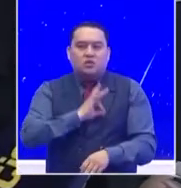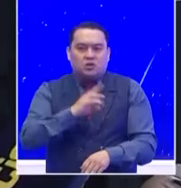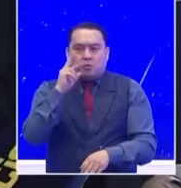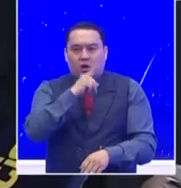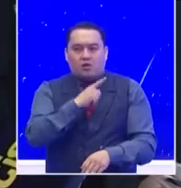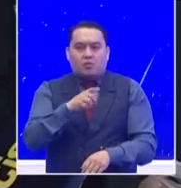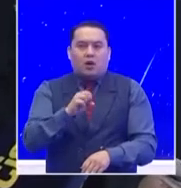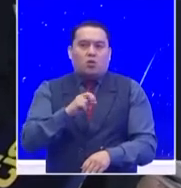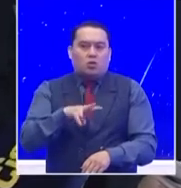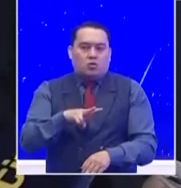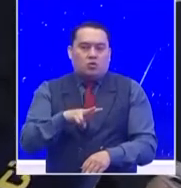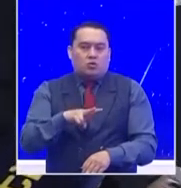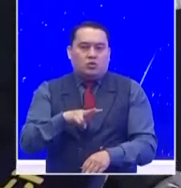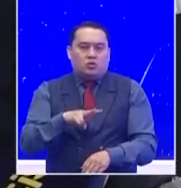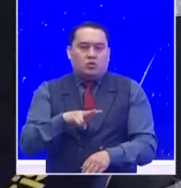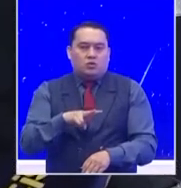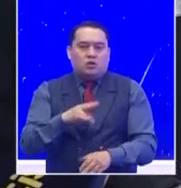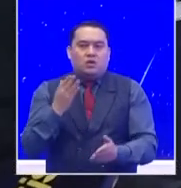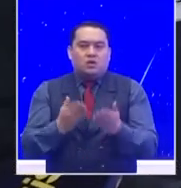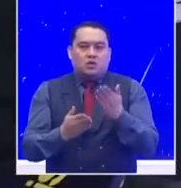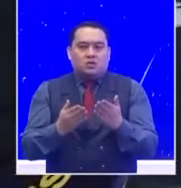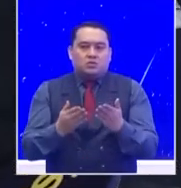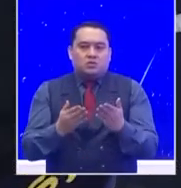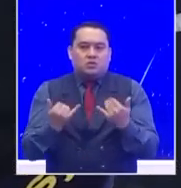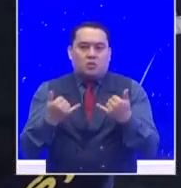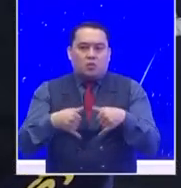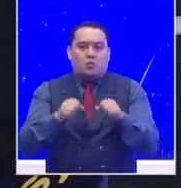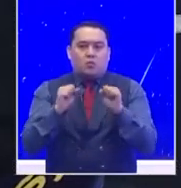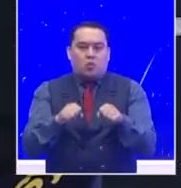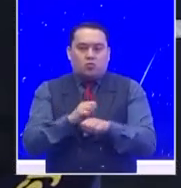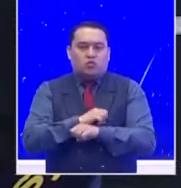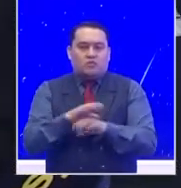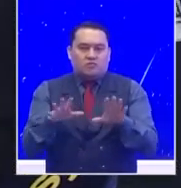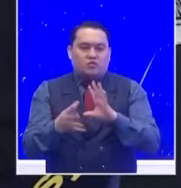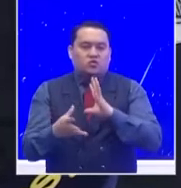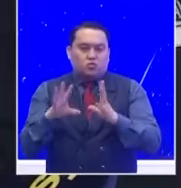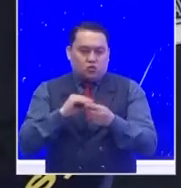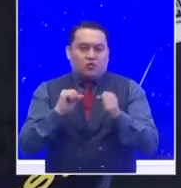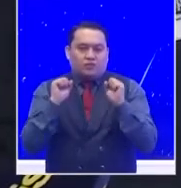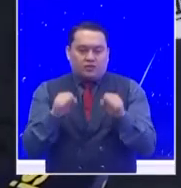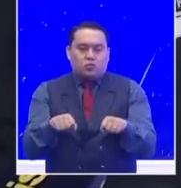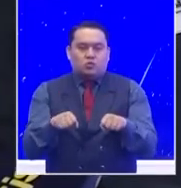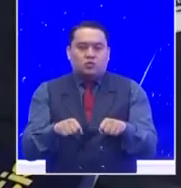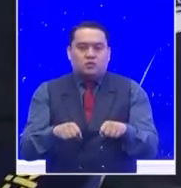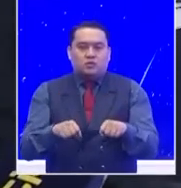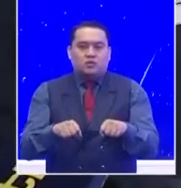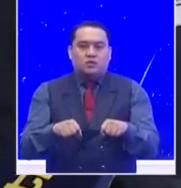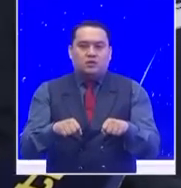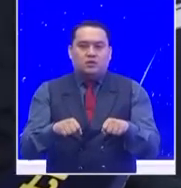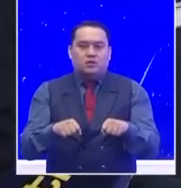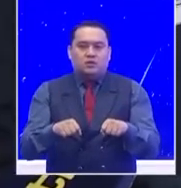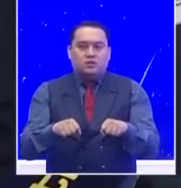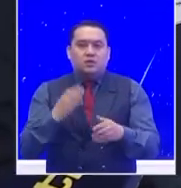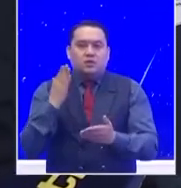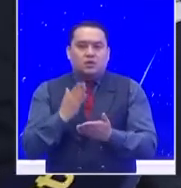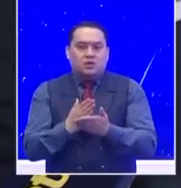неправильный баллон, то есть если он заправлен, там могут быть там какие-то последствия, да, взорвался баллон, да, такие случаи